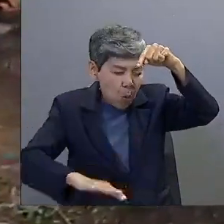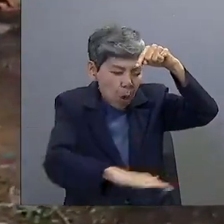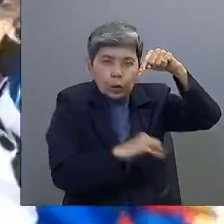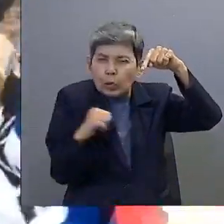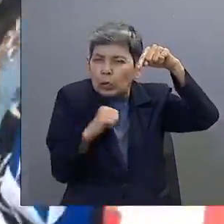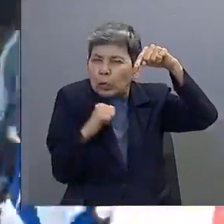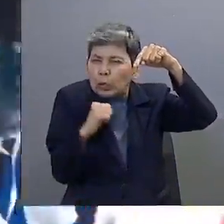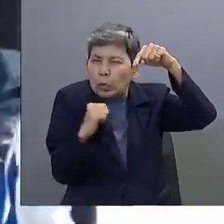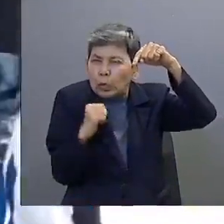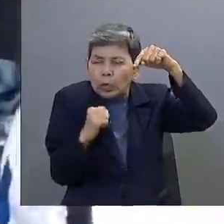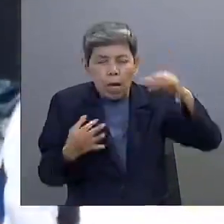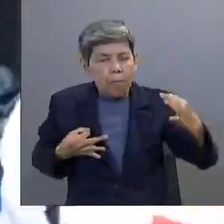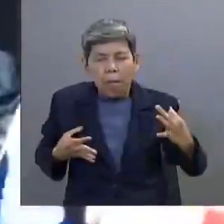ข้างเย็นจัดค่ะ